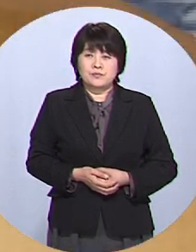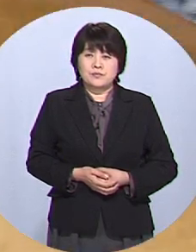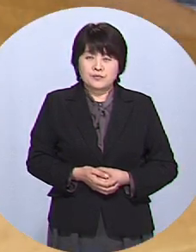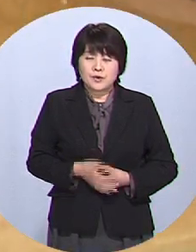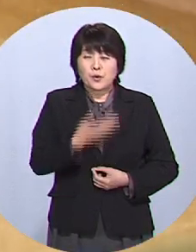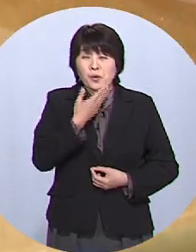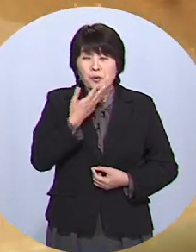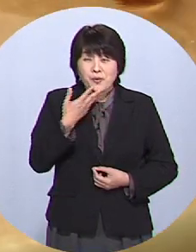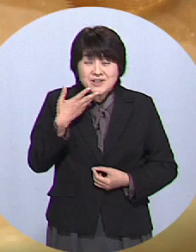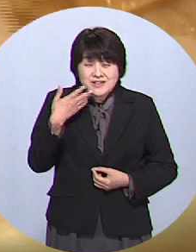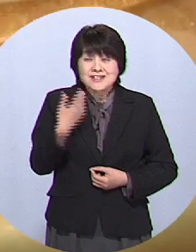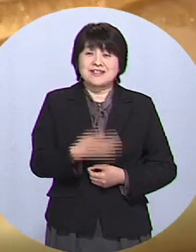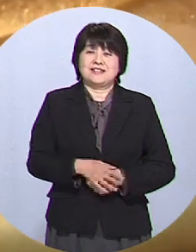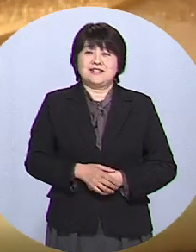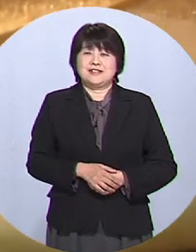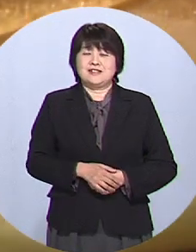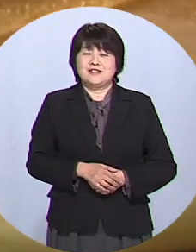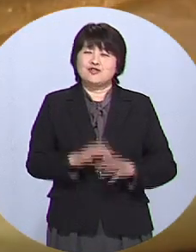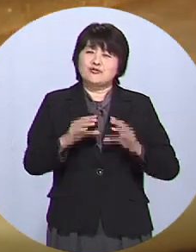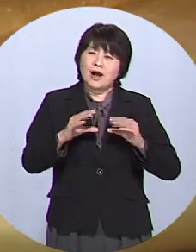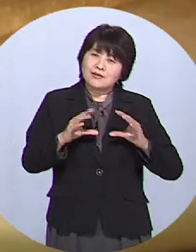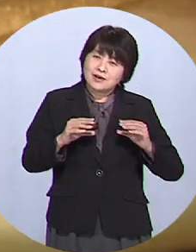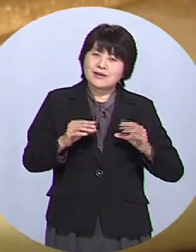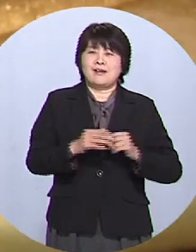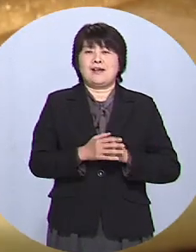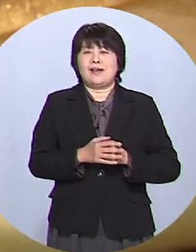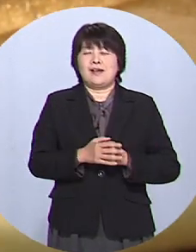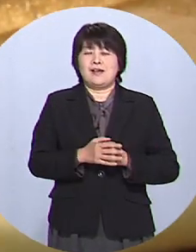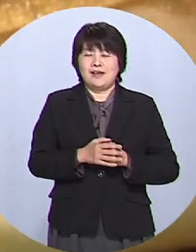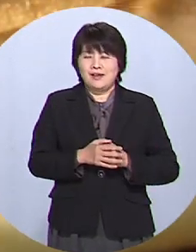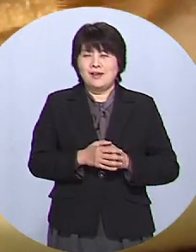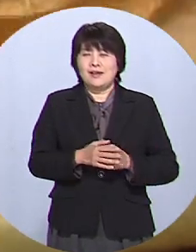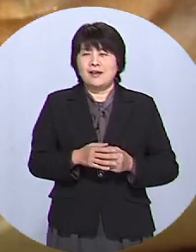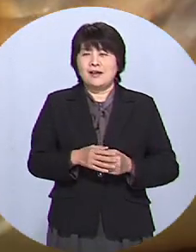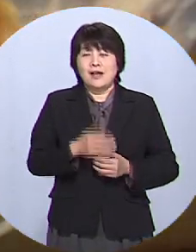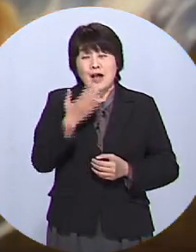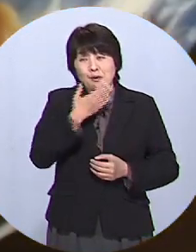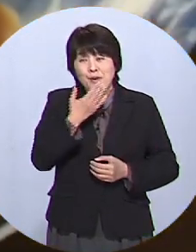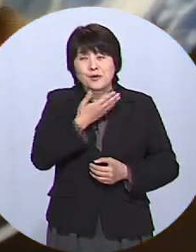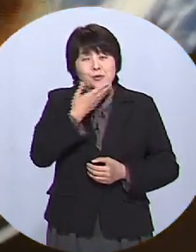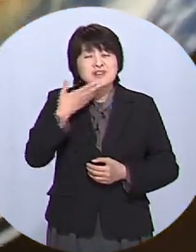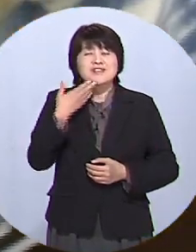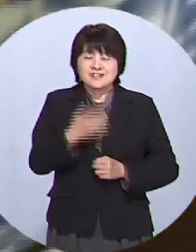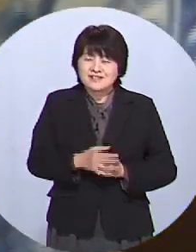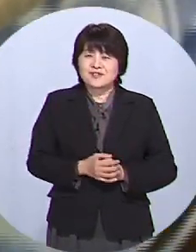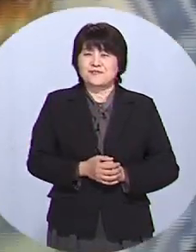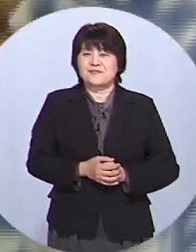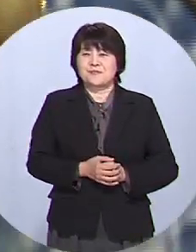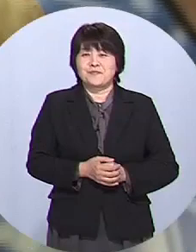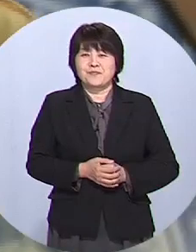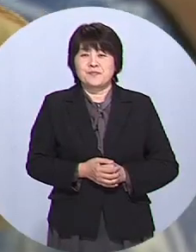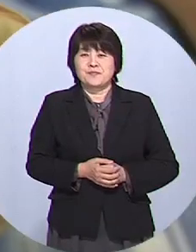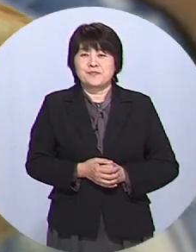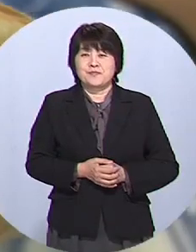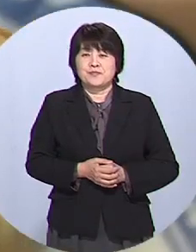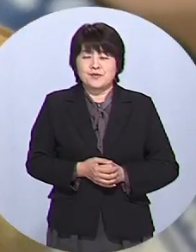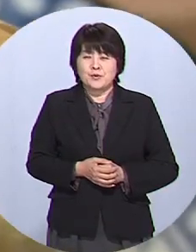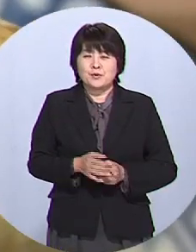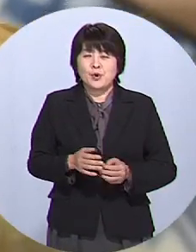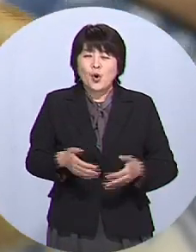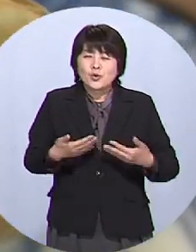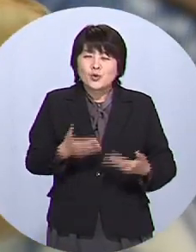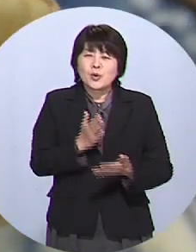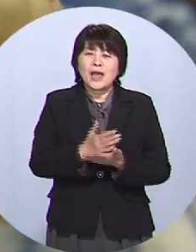うん、おいしい。 ふわふわで優しい甘さですね。あのホットケーキだ